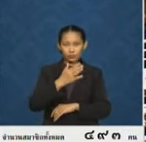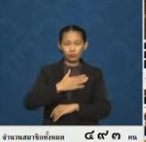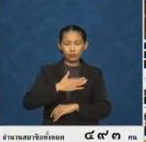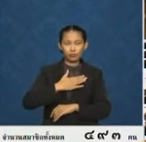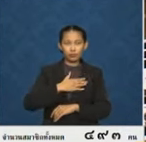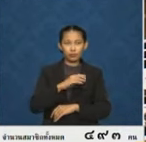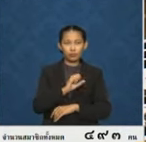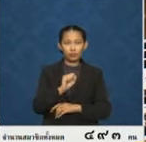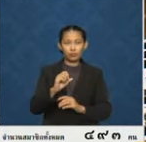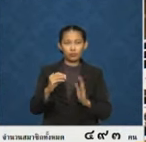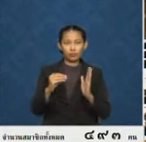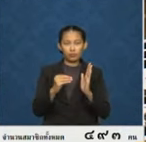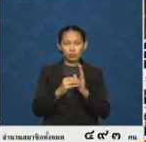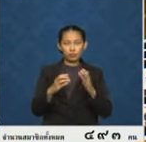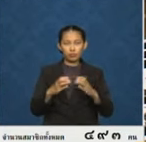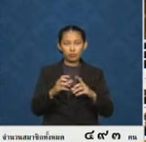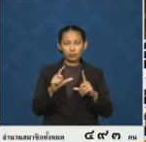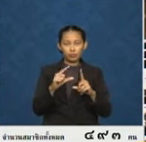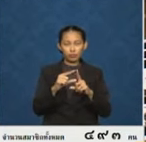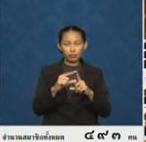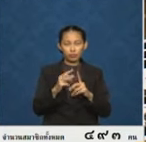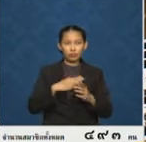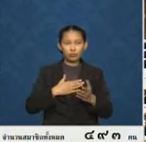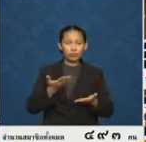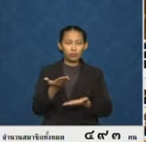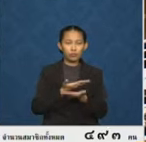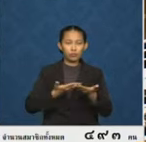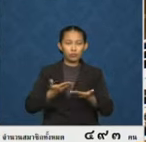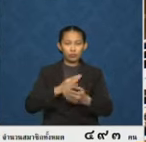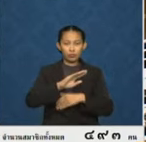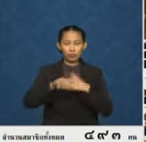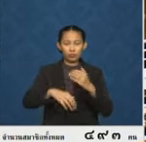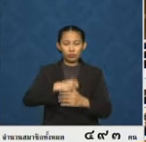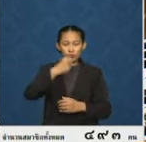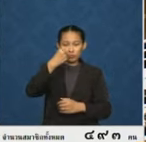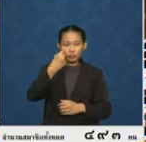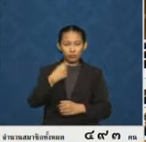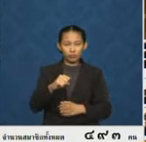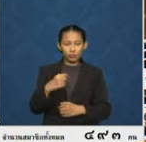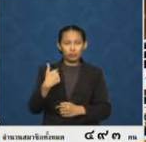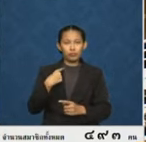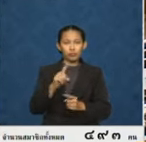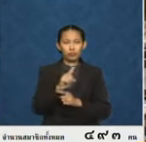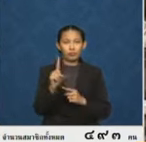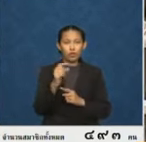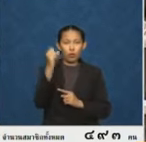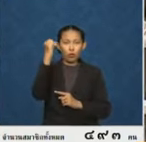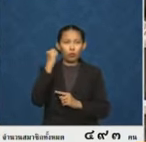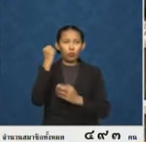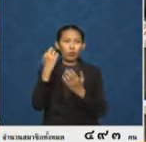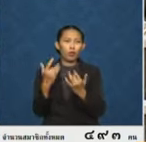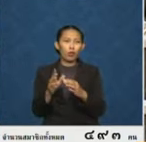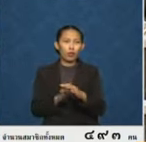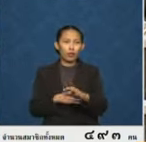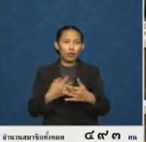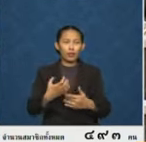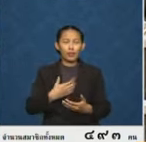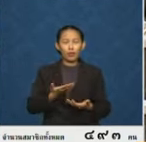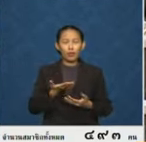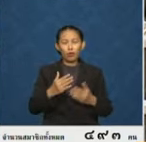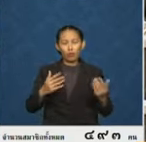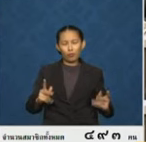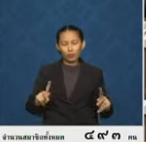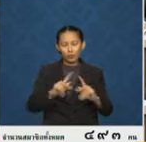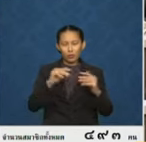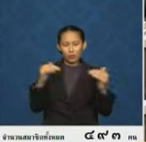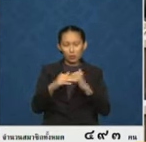ราษฎรกรุงเทพมหานครพรประชาชนครับขออนุญาตปรึกษาหารือทั้งหมด 10ประเด็นดังนี้ครับ1จากปัญหารรถเมล์น้อยคอยนานก็ขอให้กระทรวงคมนาคมผมเปิดเผยข้อ